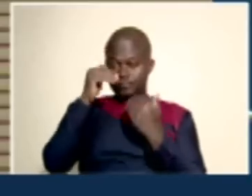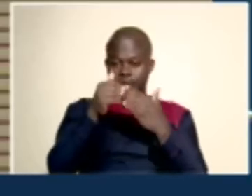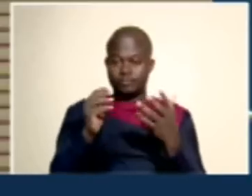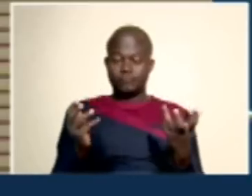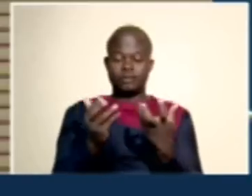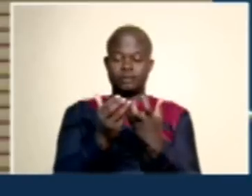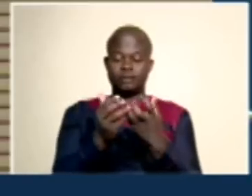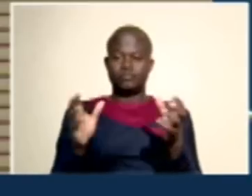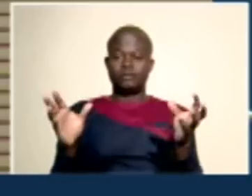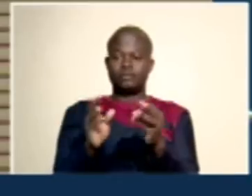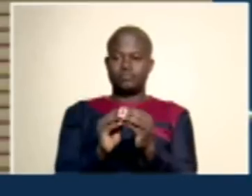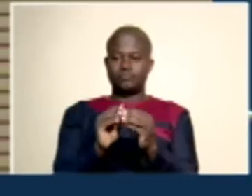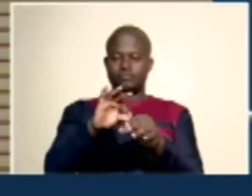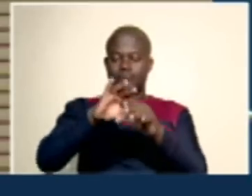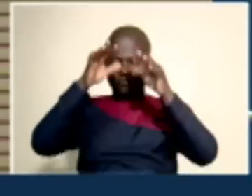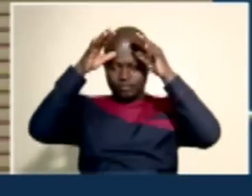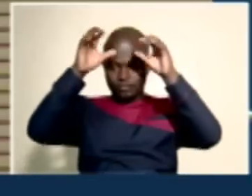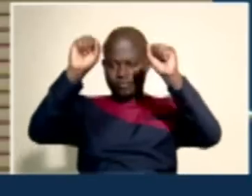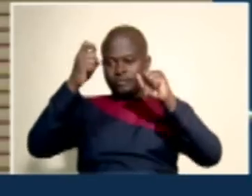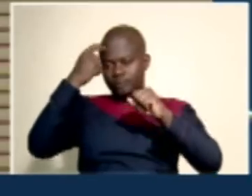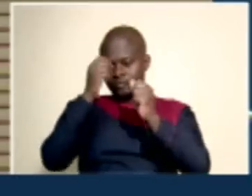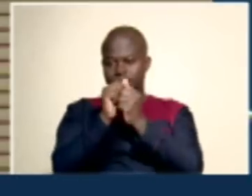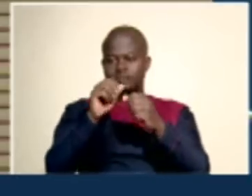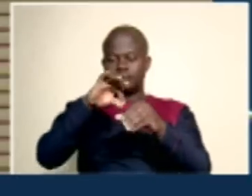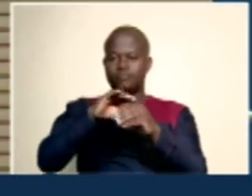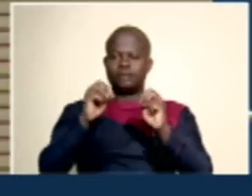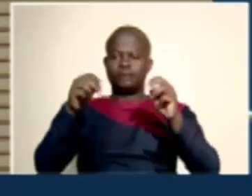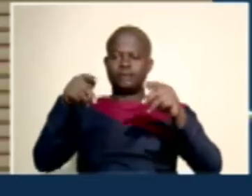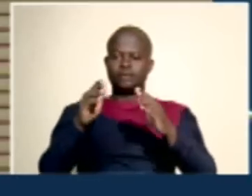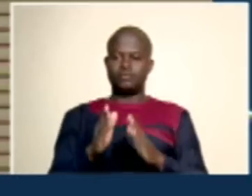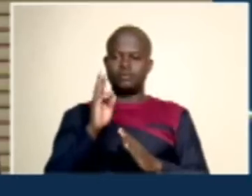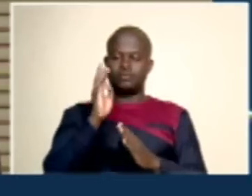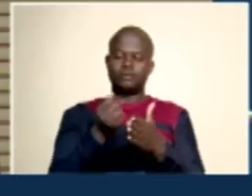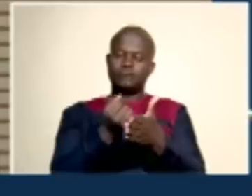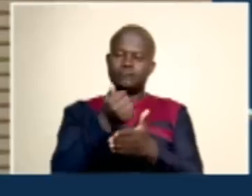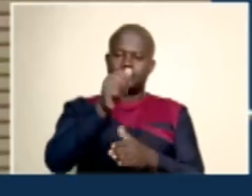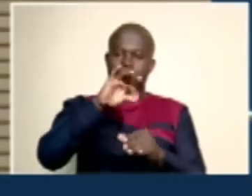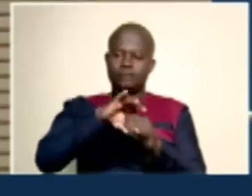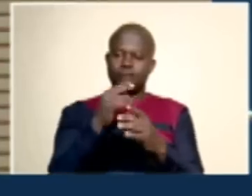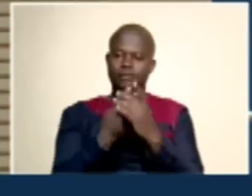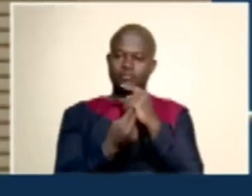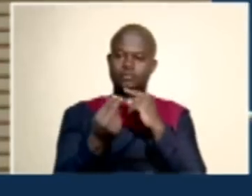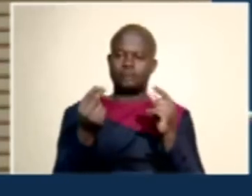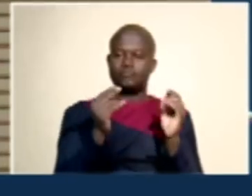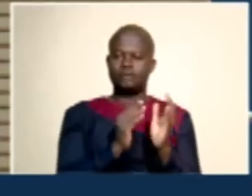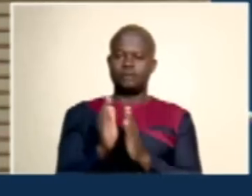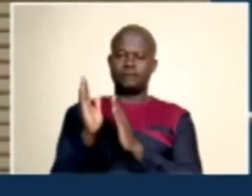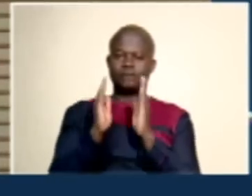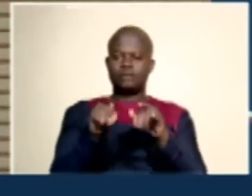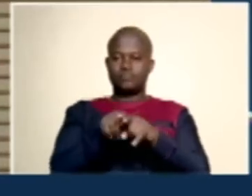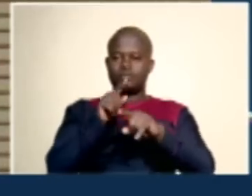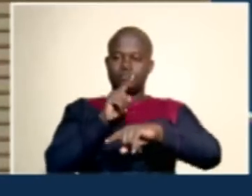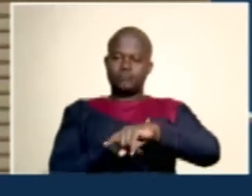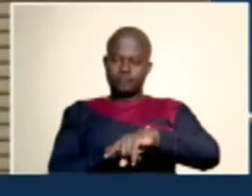guhuza amatora ya Perezida wa Repubulika n'amatora y'abadepite bizatuma ayo matora yombi ategurwa